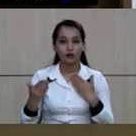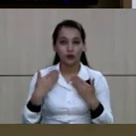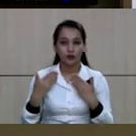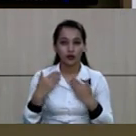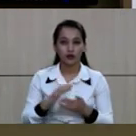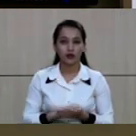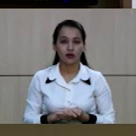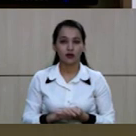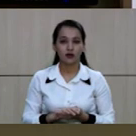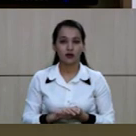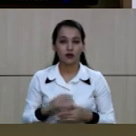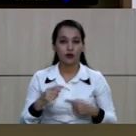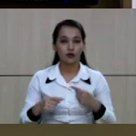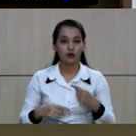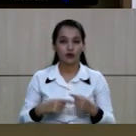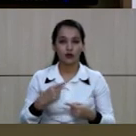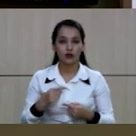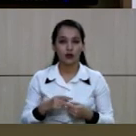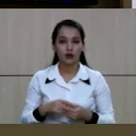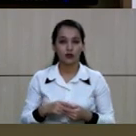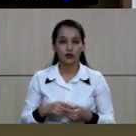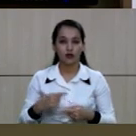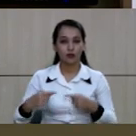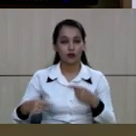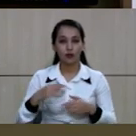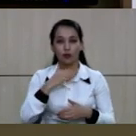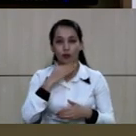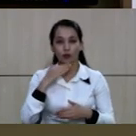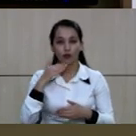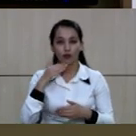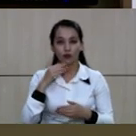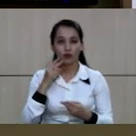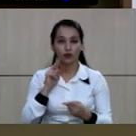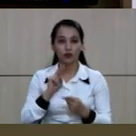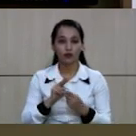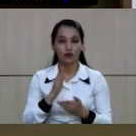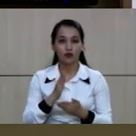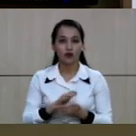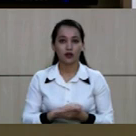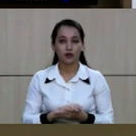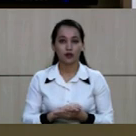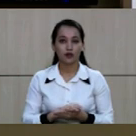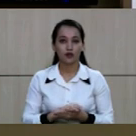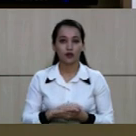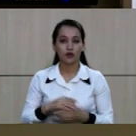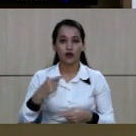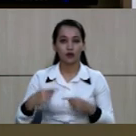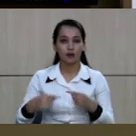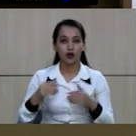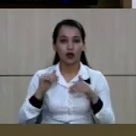диалоглар, суҳбатлар асносида шундай бир келишмовчиликлар келиб чиқадики, бу келишмовчиликларни ҳал қилиш мақсадида